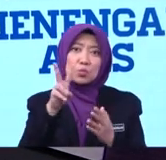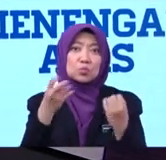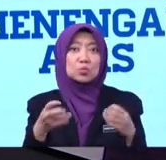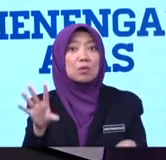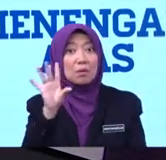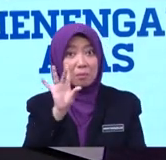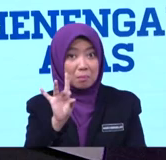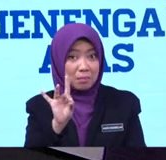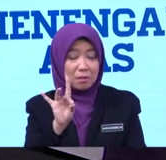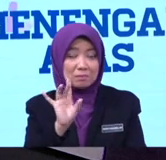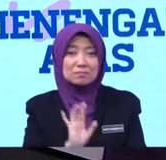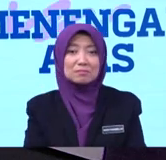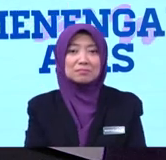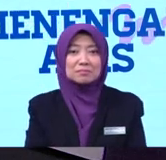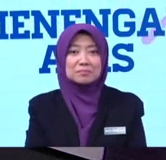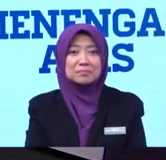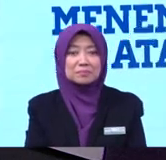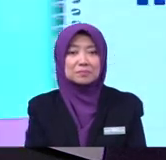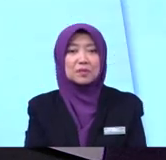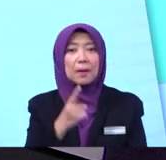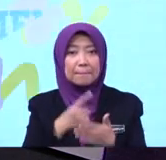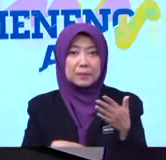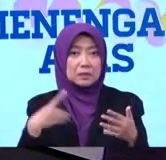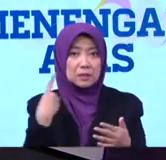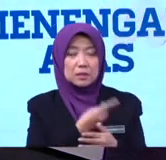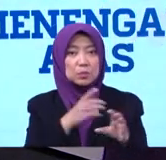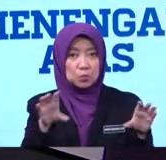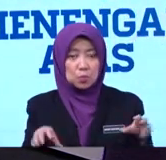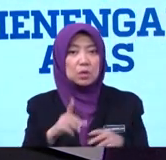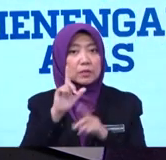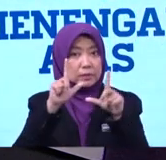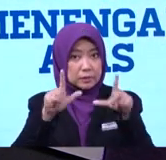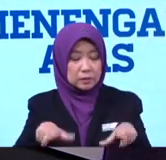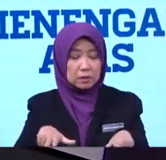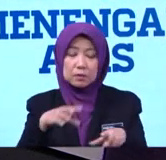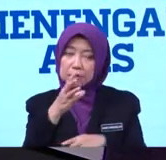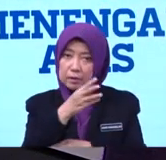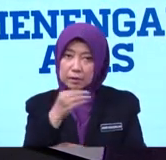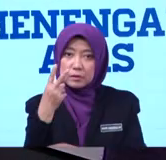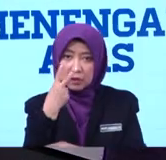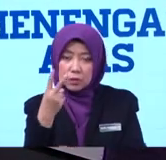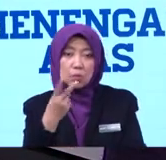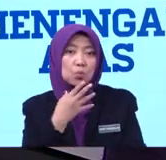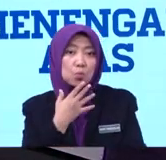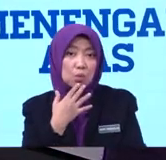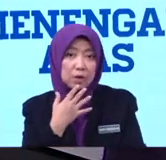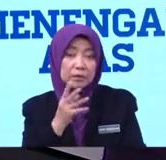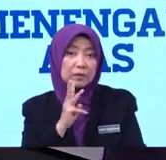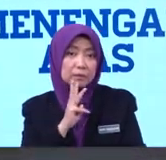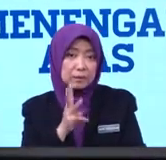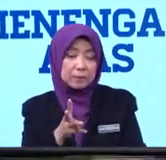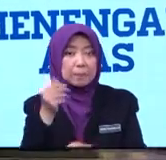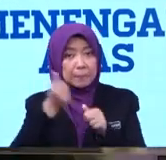Oke jadi apa yang kita buat kita letak adalah almari gelap dan kita perlu perhatikan warna sampel eye